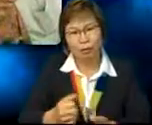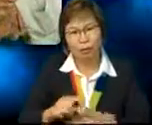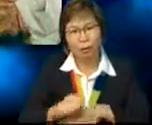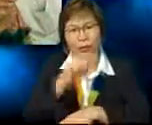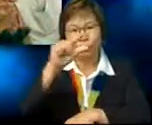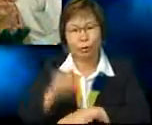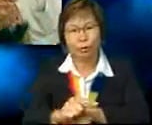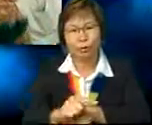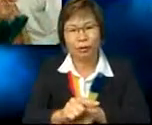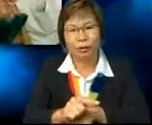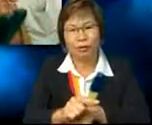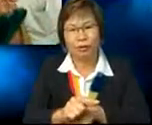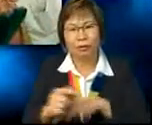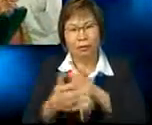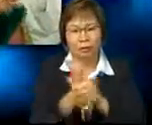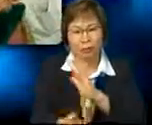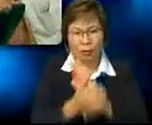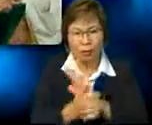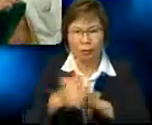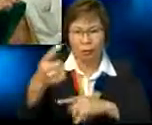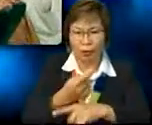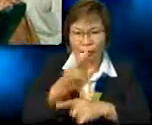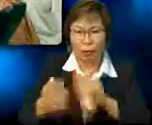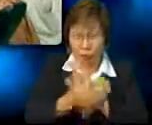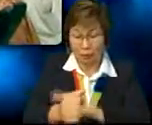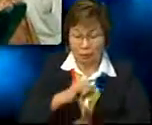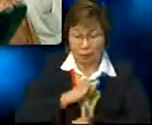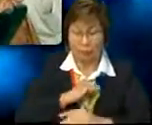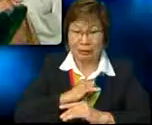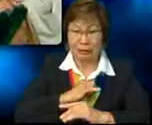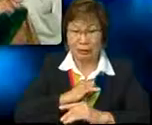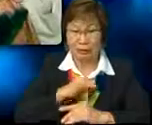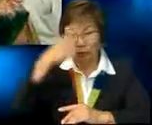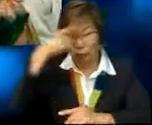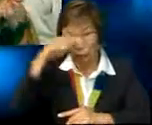menggunakan kemahiran praktik saya untuk